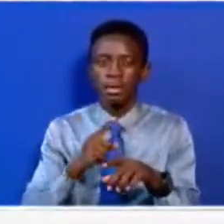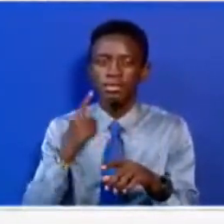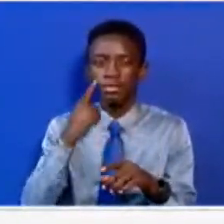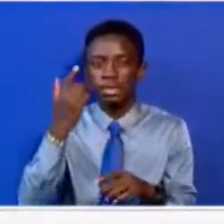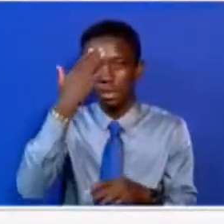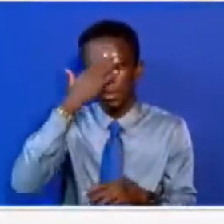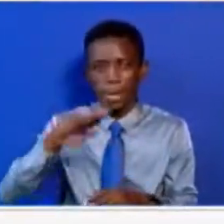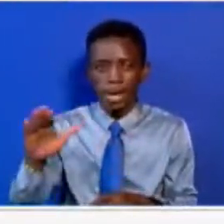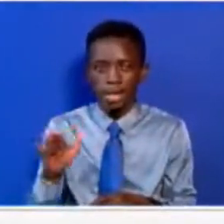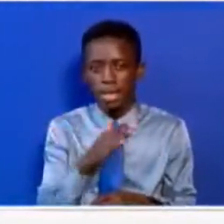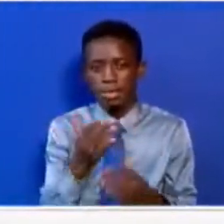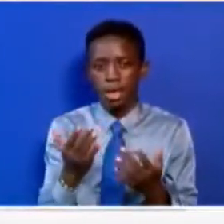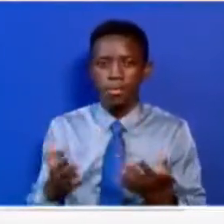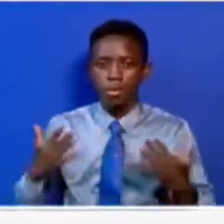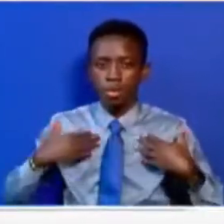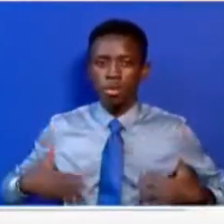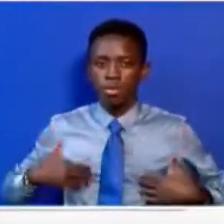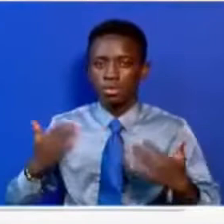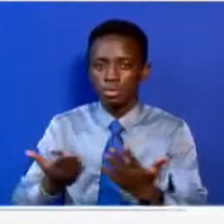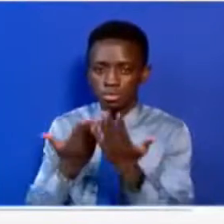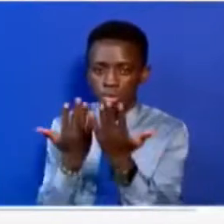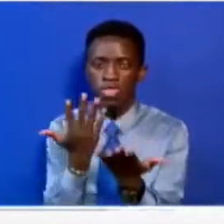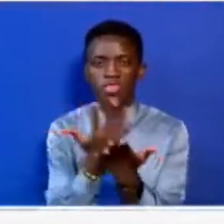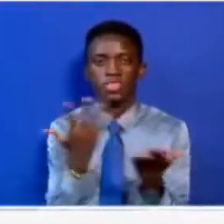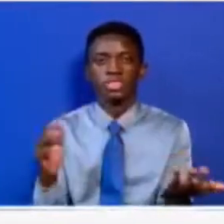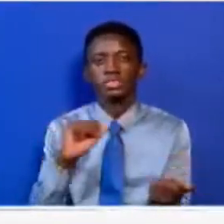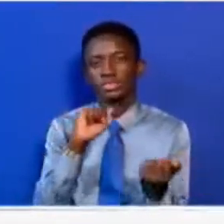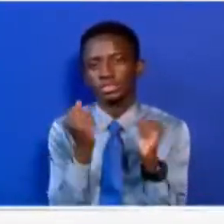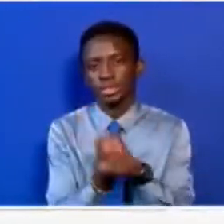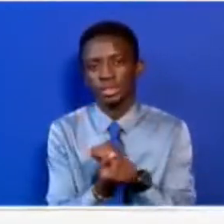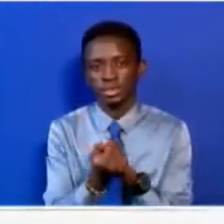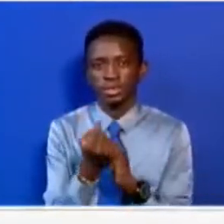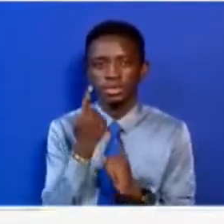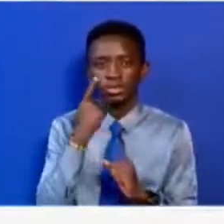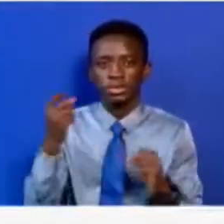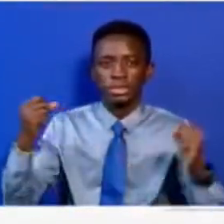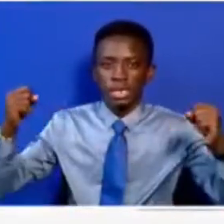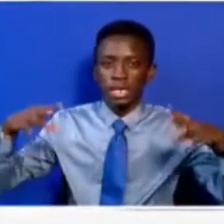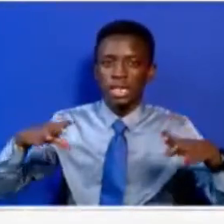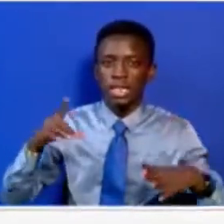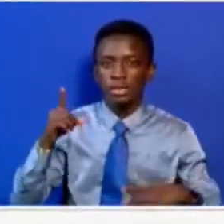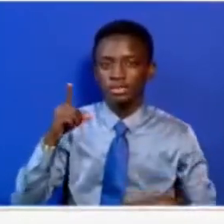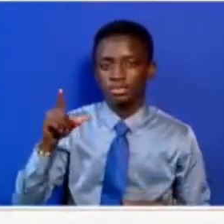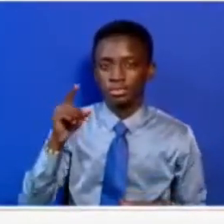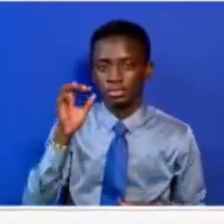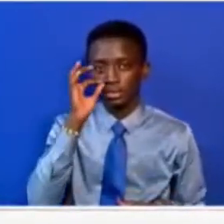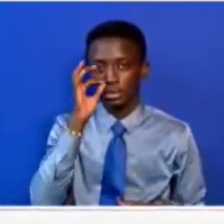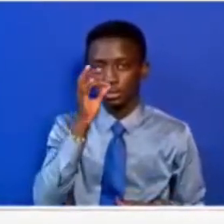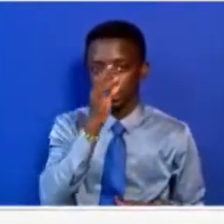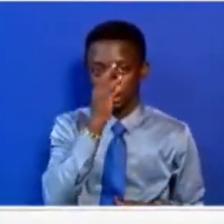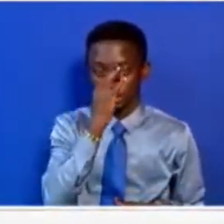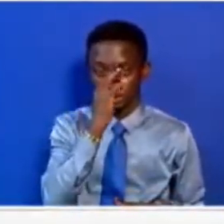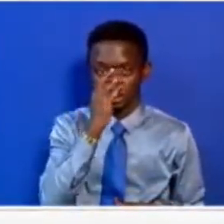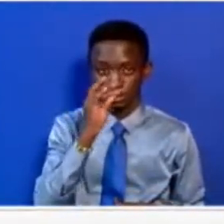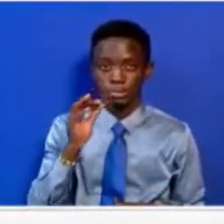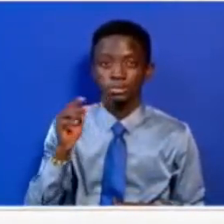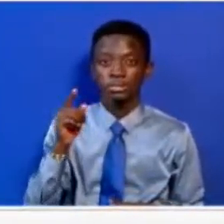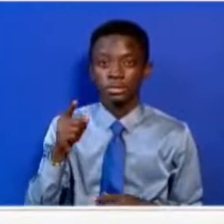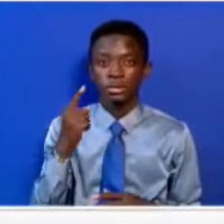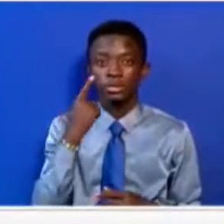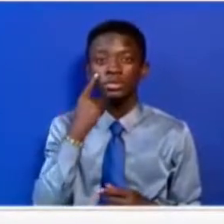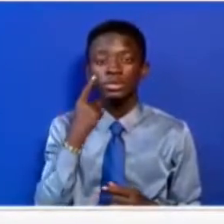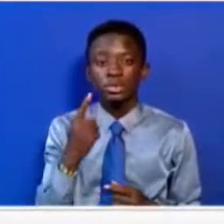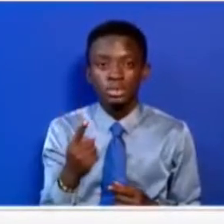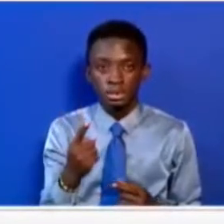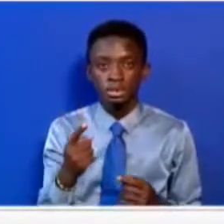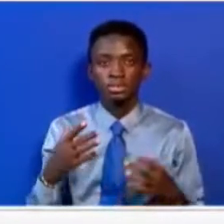ya bunge. Ni dhahiri kuwa kutengamana kwa hayati rais Mwai Kibaki na watu kwa jumla kumevutia idadi kubwa ya